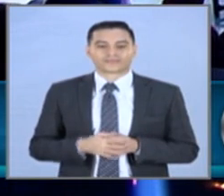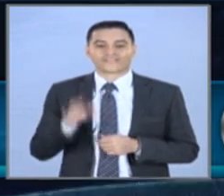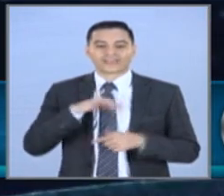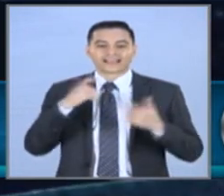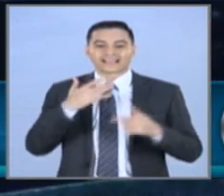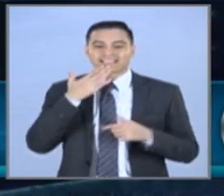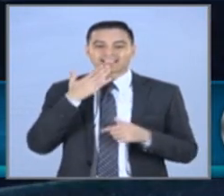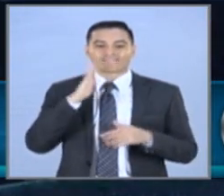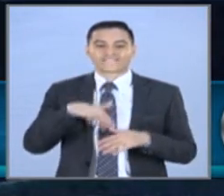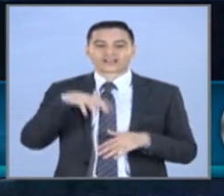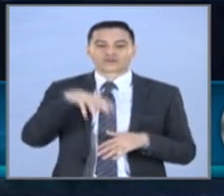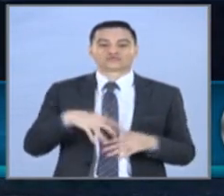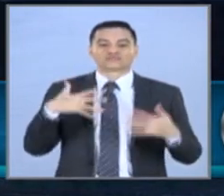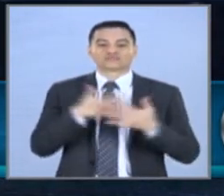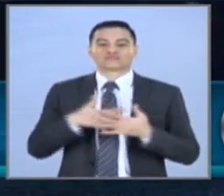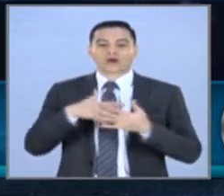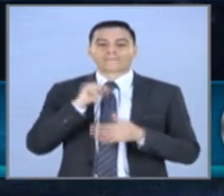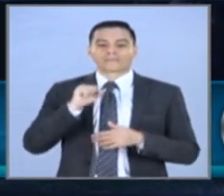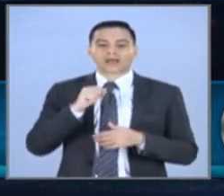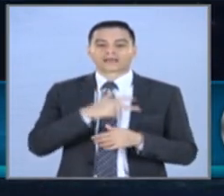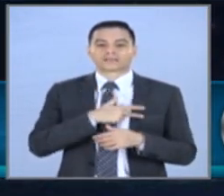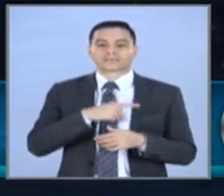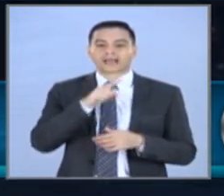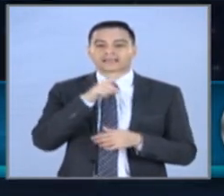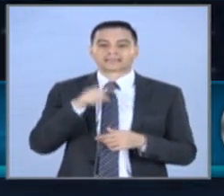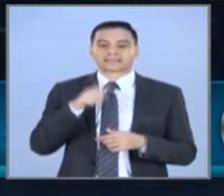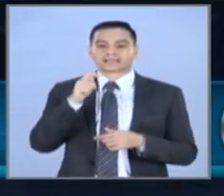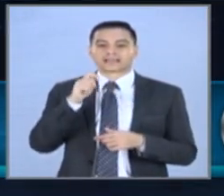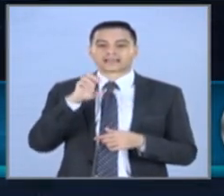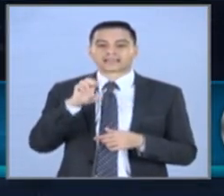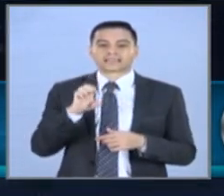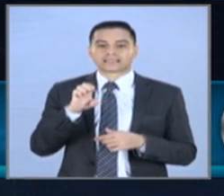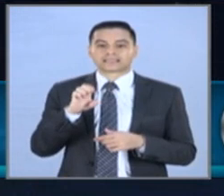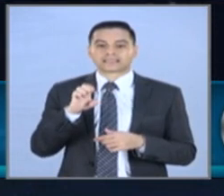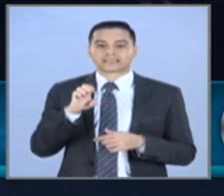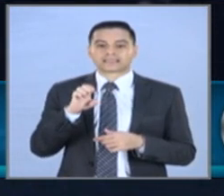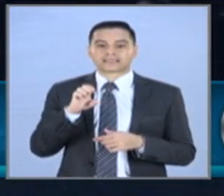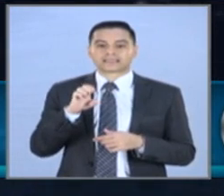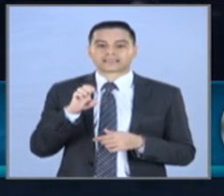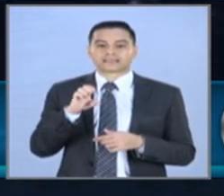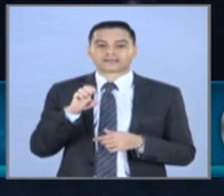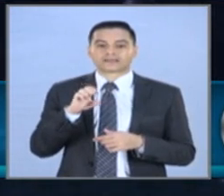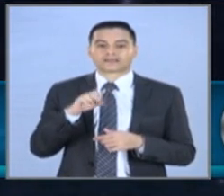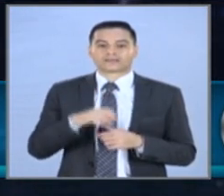في أي دولة أسيوية يقع المقر الرئيسي لشركة التكنولوجيا زي تي؟